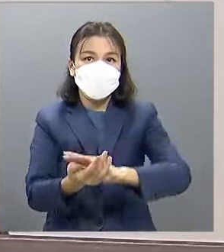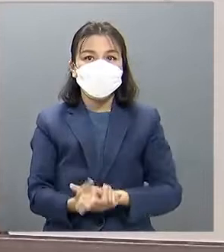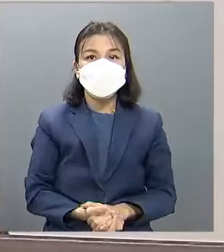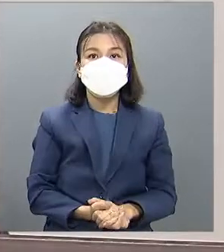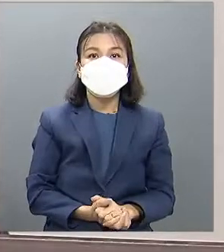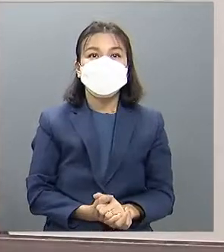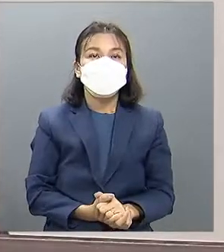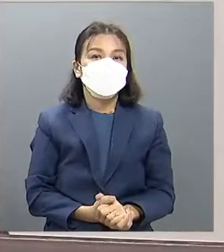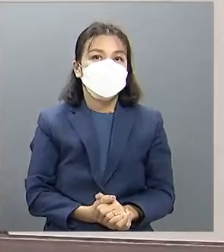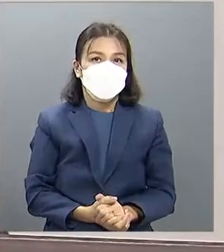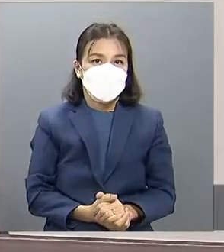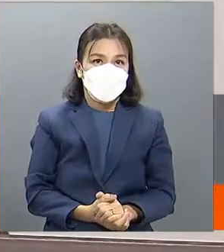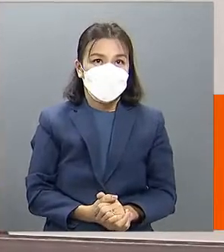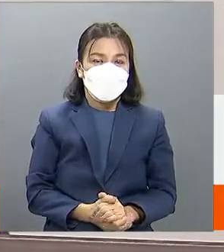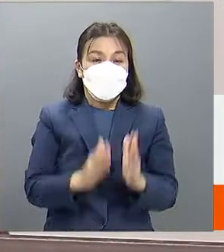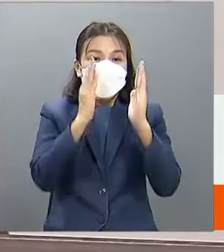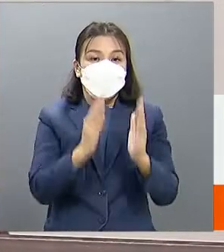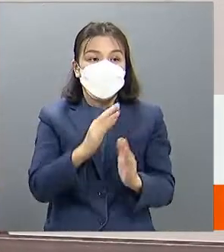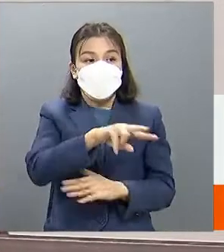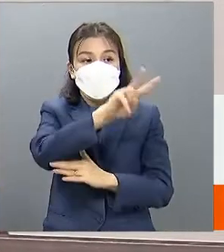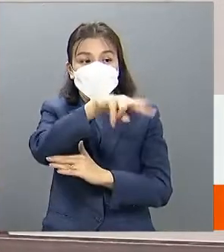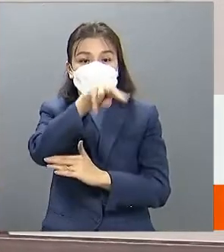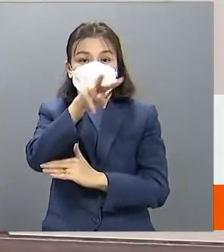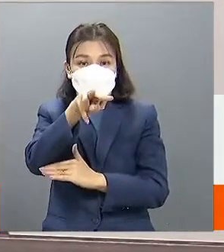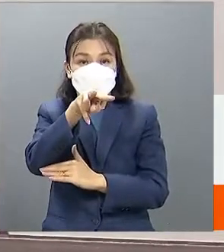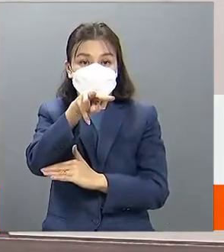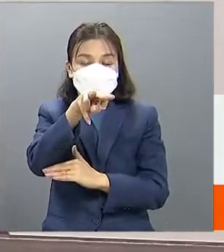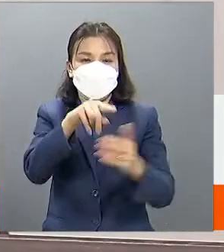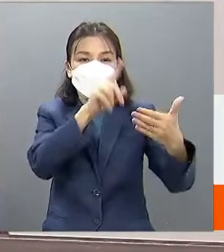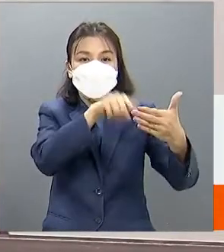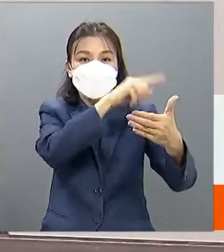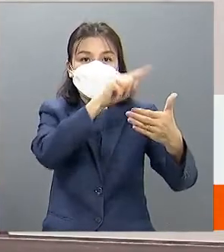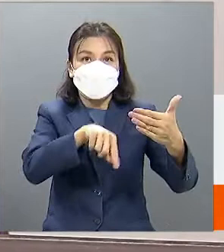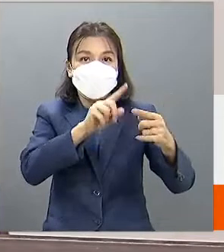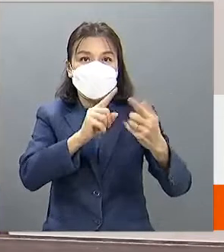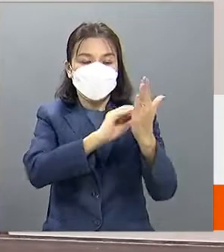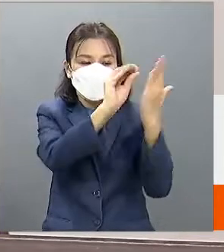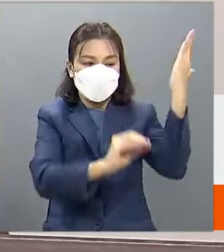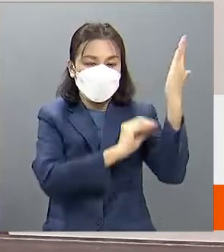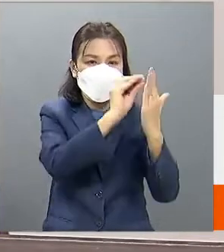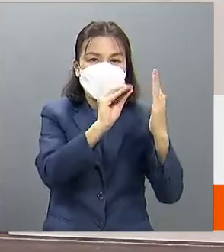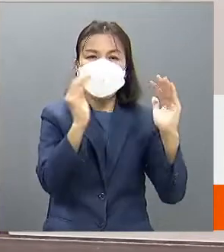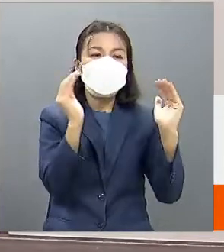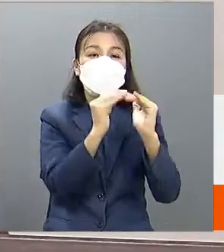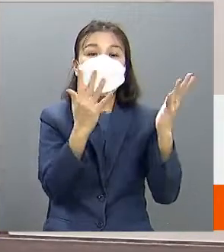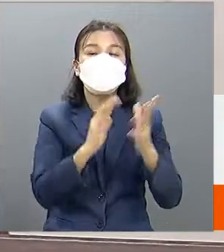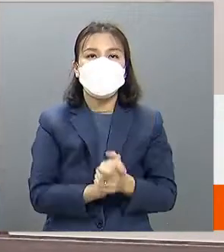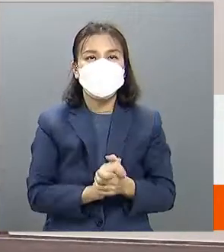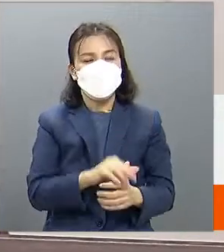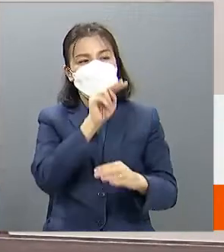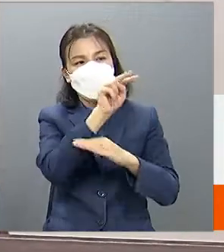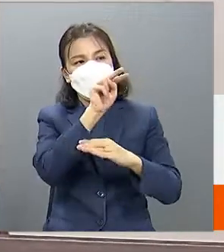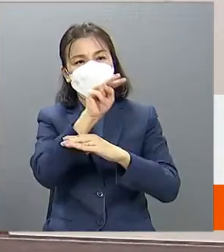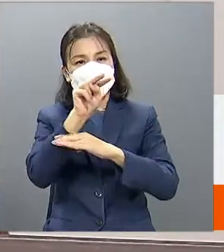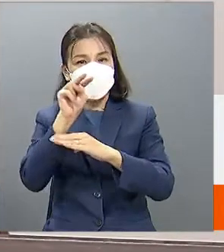เรียกว่าผู้ตรวจการเลือกตั้งประจำจังหวัดแต่ละจังหวัดก็มีจำนวนที่แตกต่างกันนะครับในการที่จะมาสอดส่องตรวจสอบการกระ